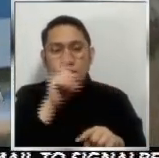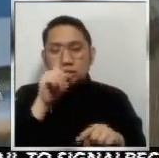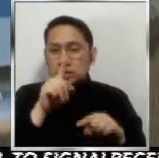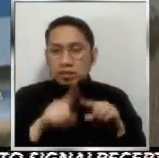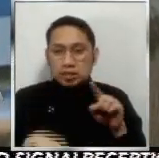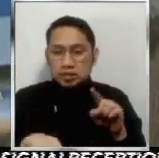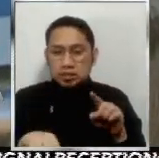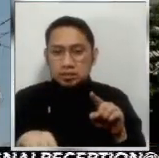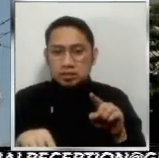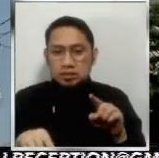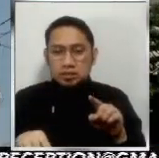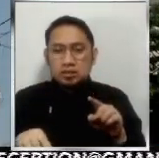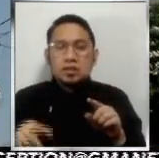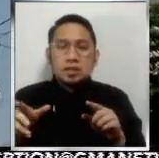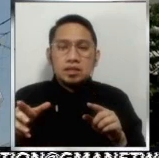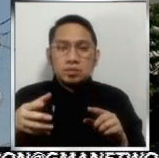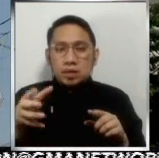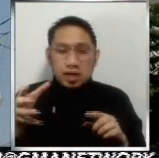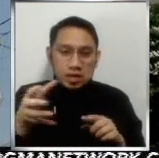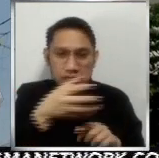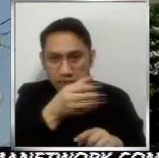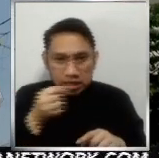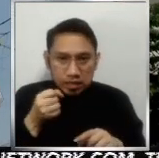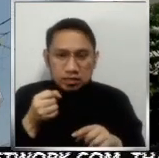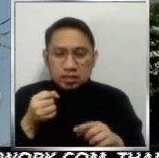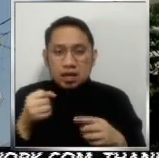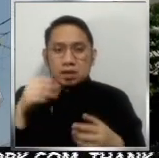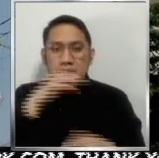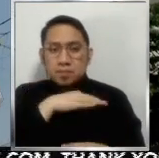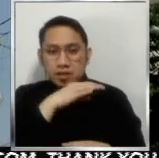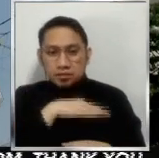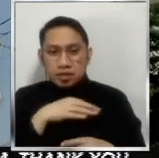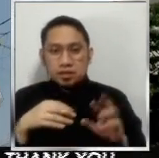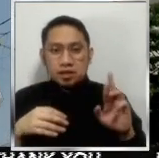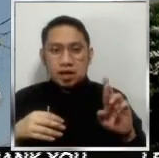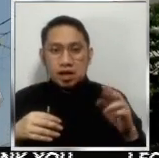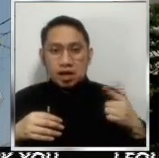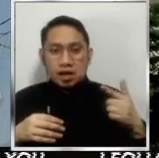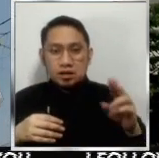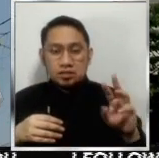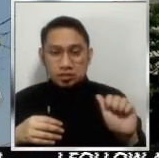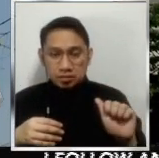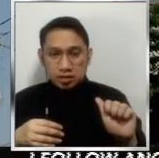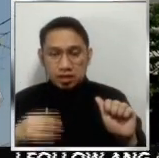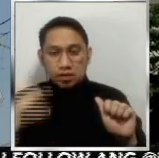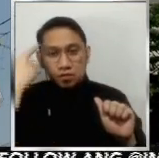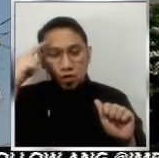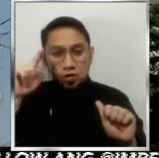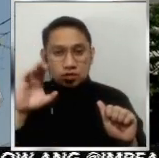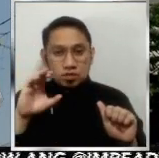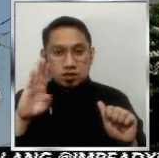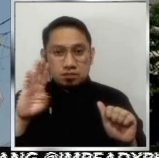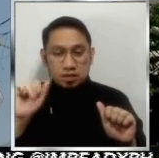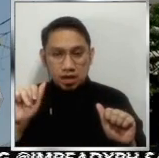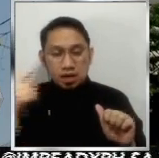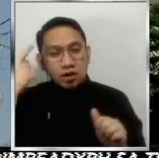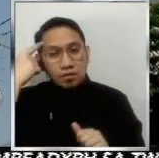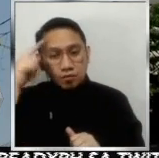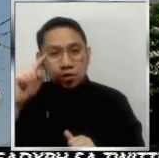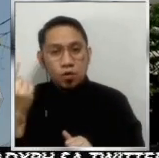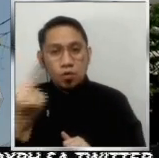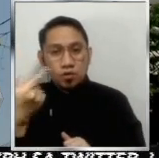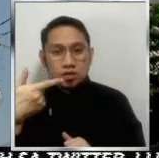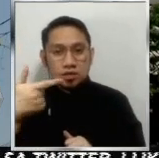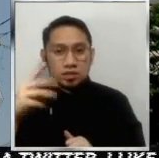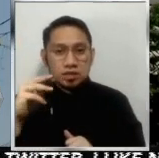at makakuha ng benepisyo ang mga teknisya ng RGMA sa CBA na para lamang sa mga empleyado ng GMA.